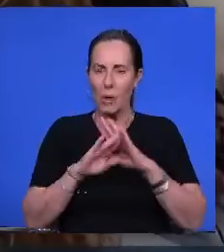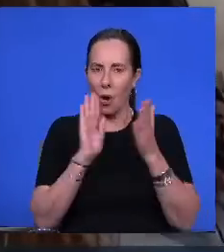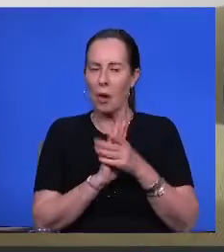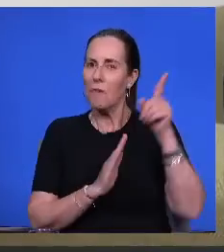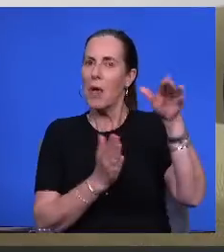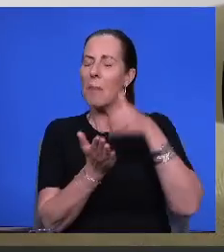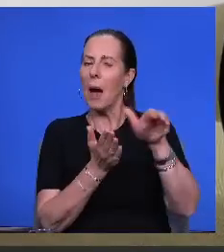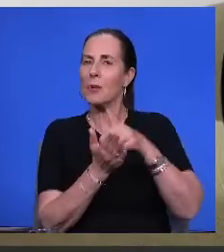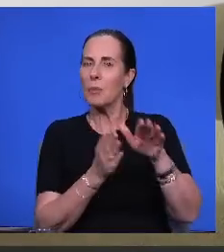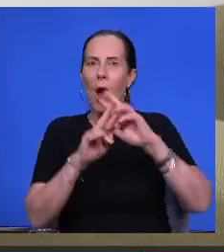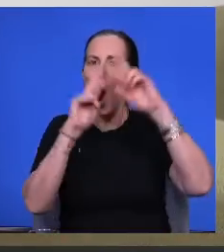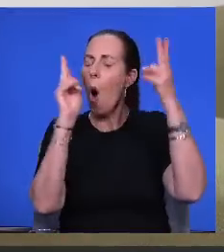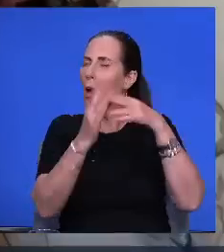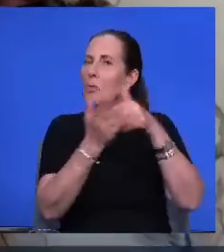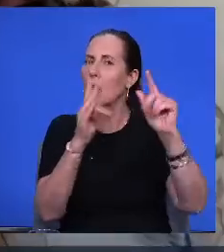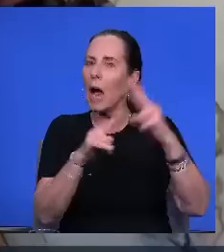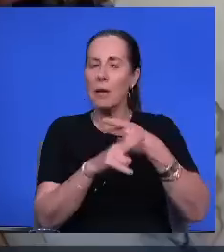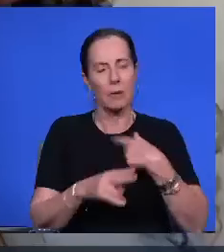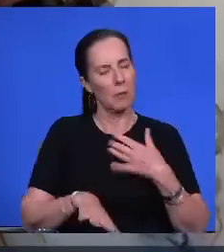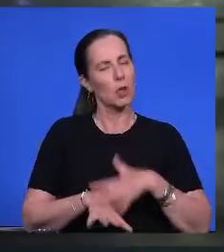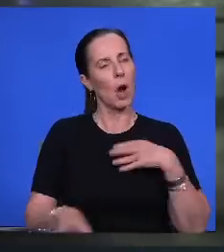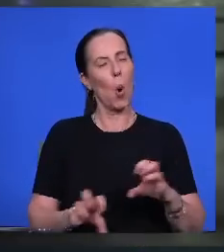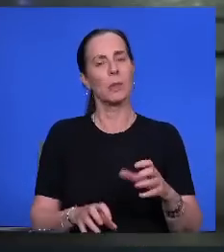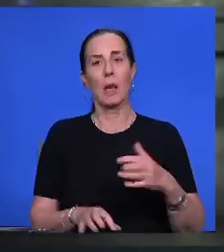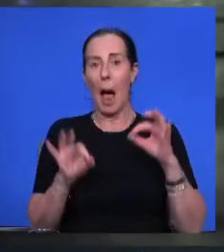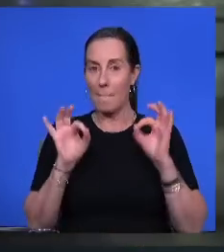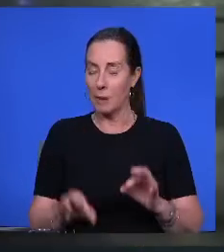העולם מתנהל, וזה מכיס, כי המציאות היא יומיומית.